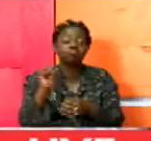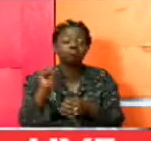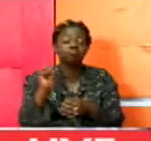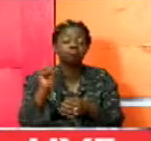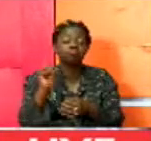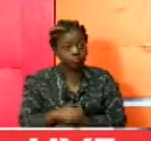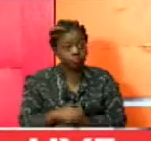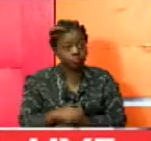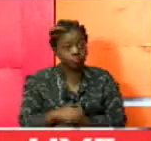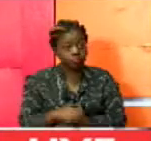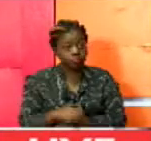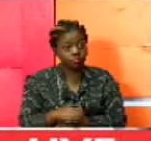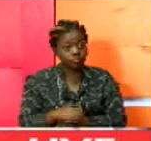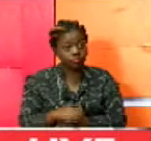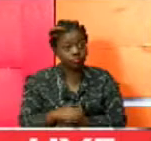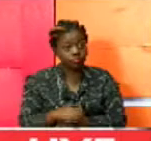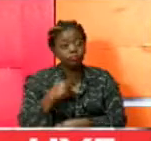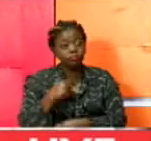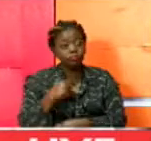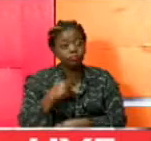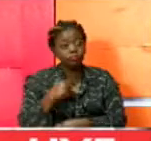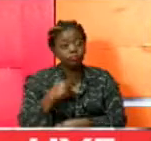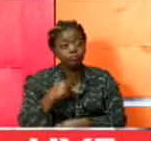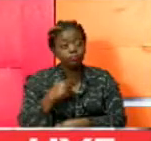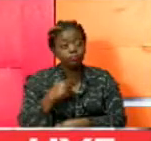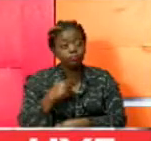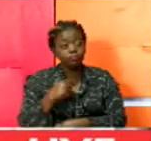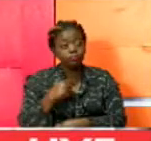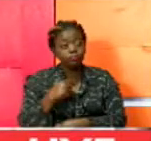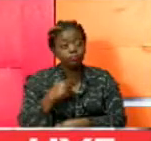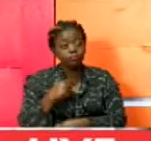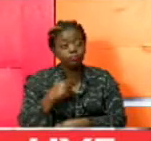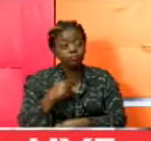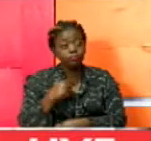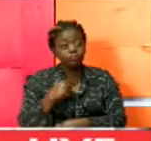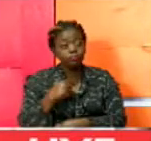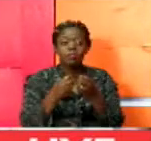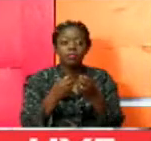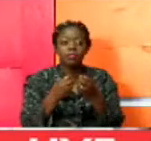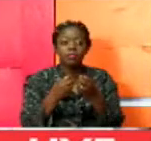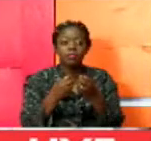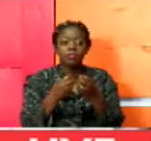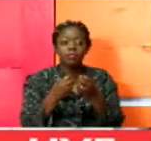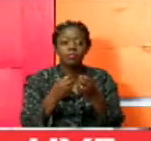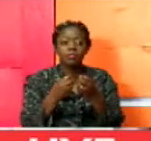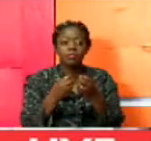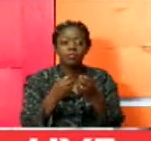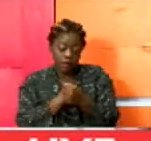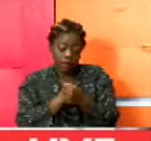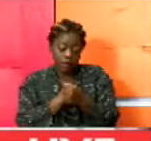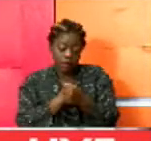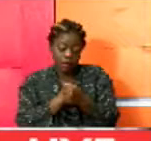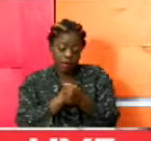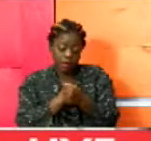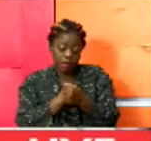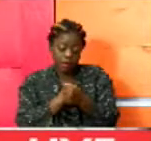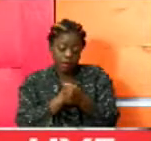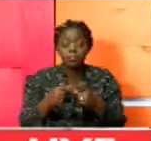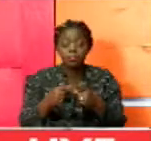Awo nalisisema ddala kuba ebizigo byali byagalwa bangi. Abakyala babyagala bangi.